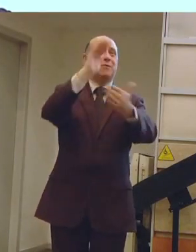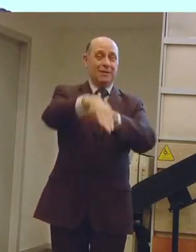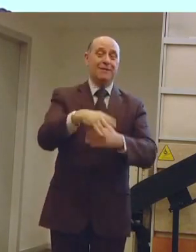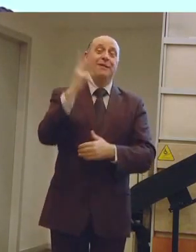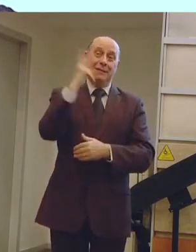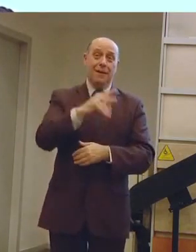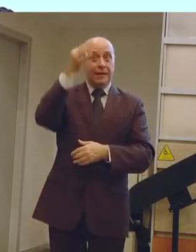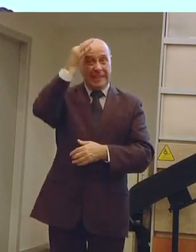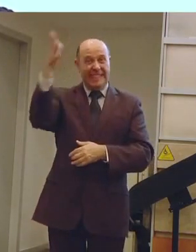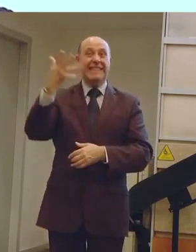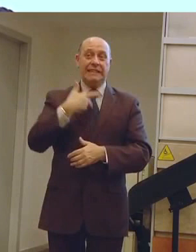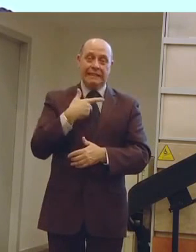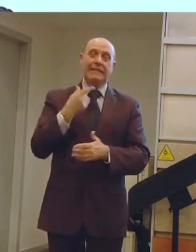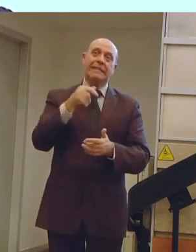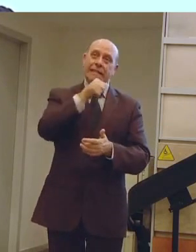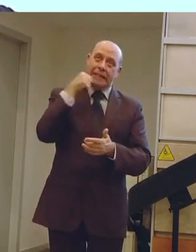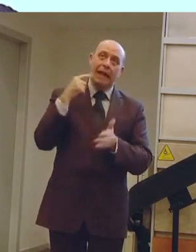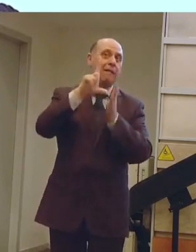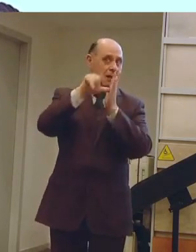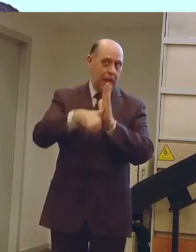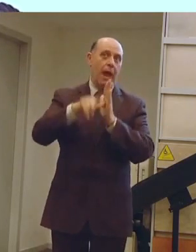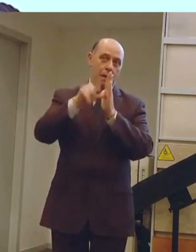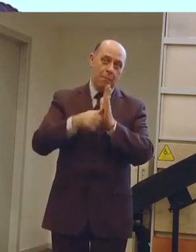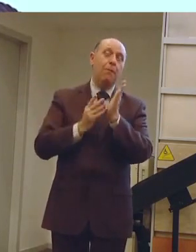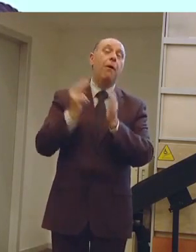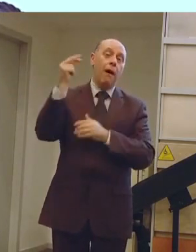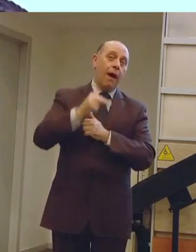ci vogliono anni ma noi non abbiamo fretta